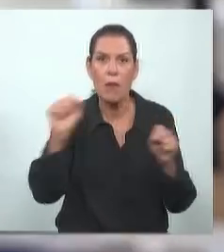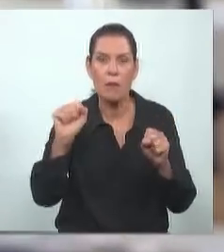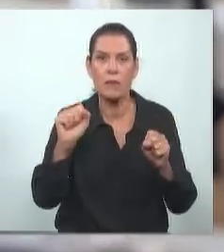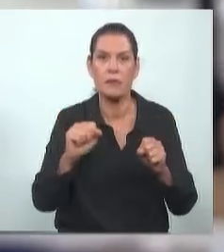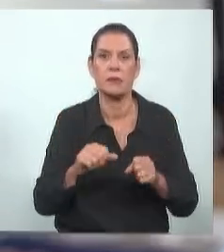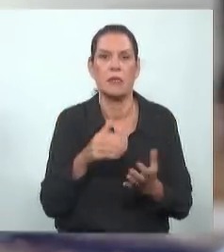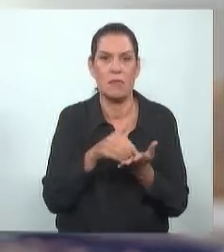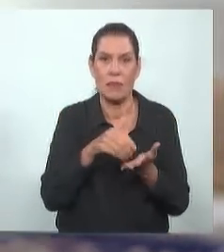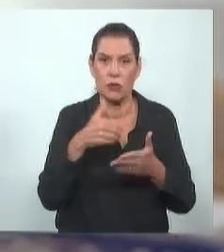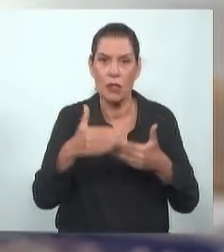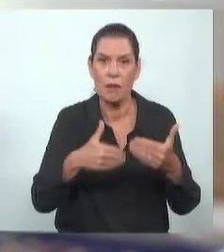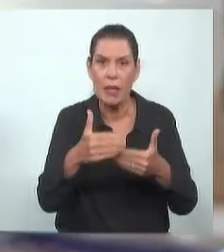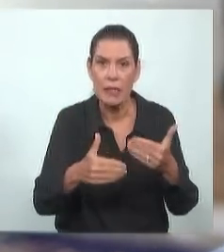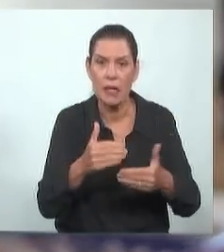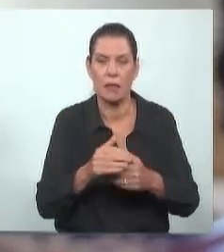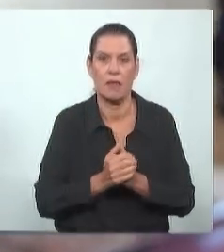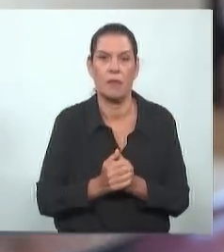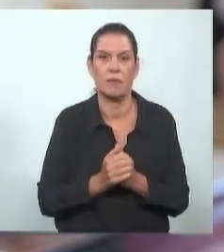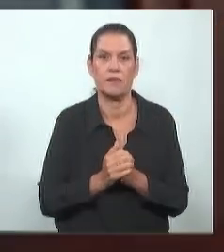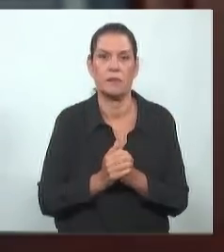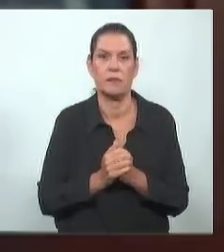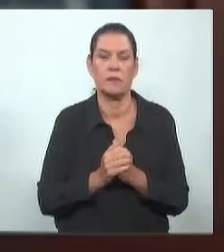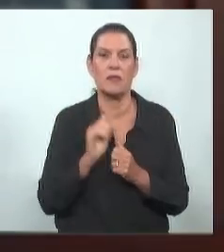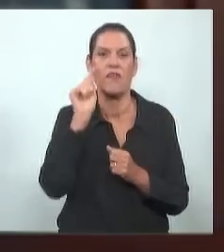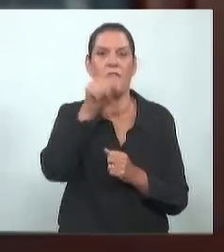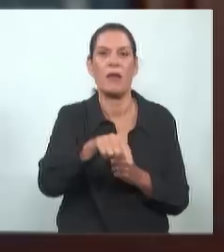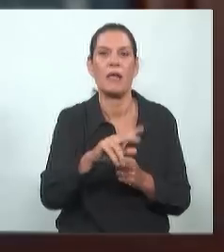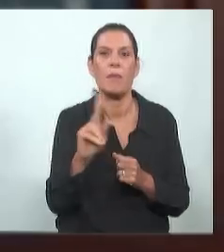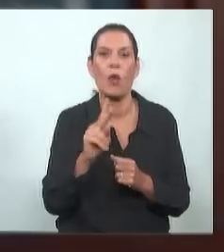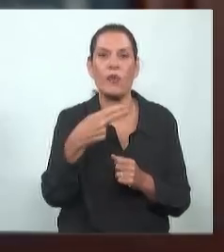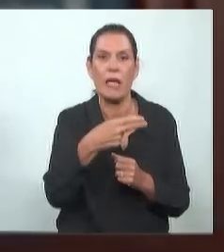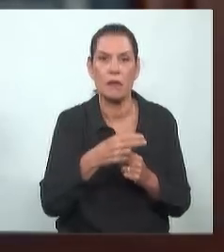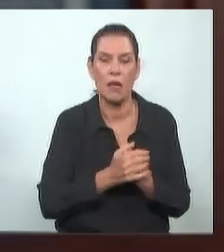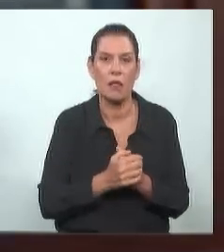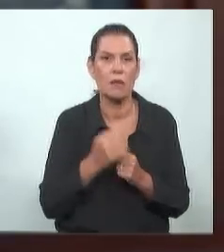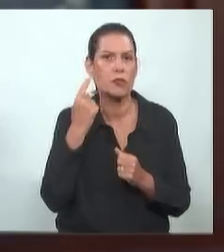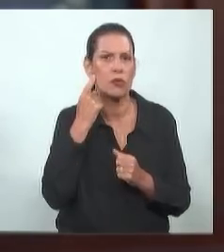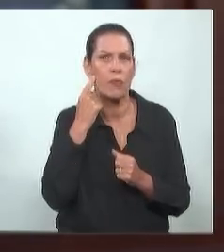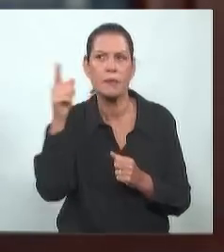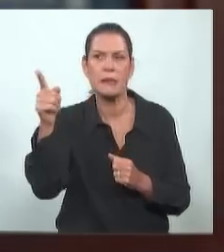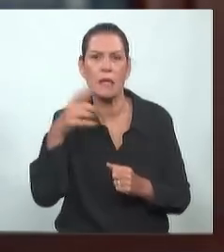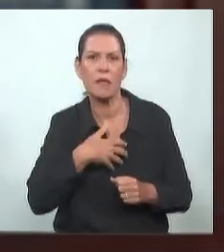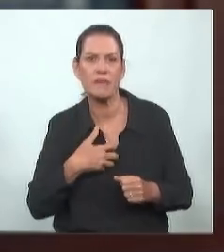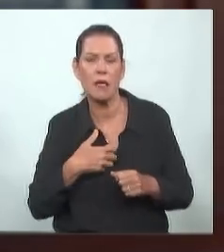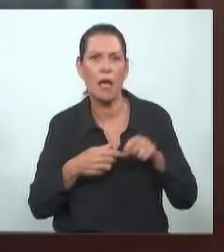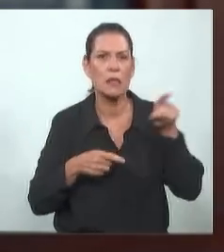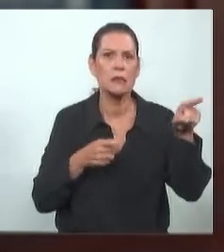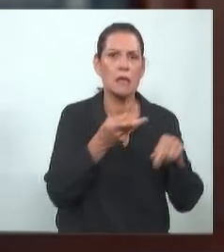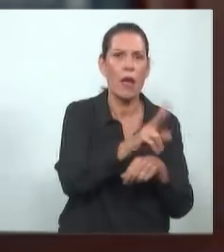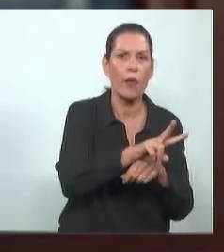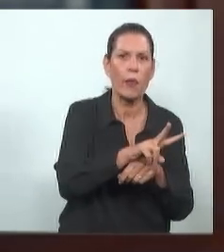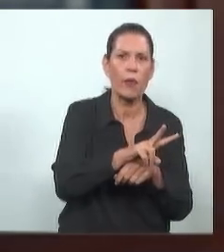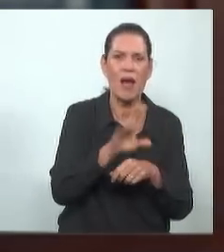עד שהם עוברים את הקו. ומגיעים לתוך קונטרה, ופתאום אתה שומע, זה נפצע, זה הרוג. בגזרה הדרומית זה נפרץ